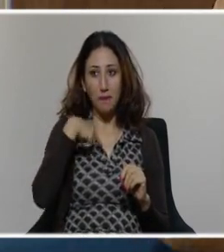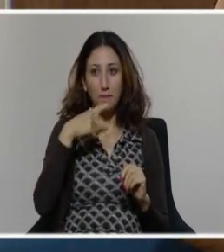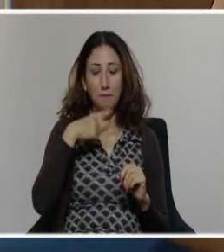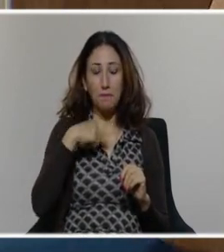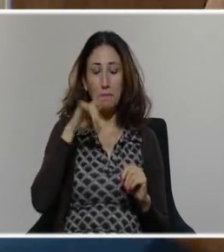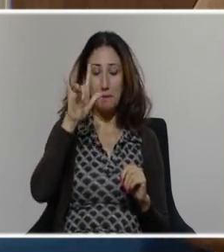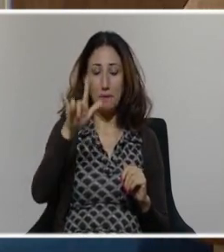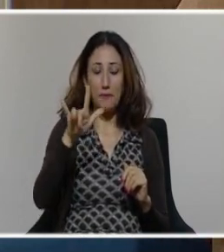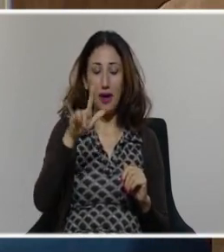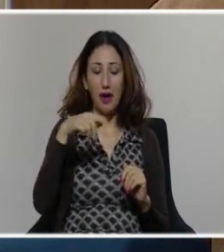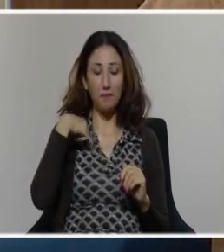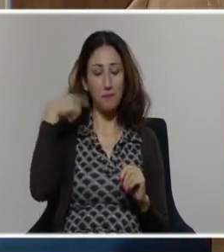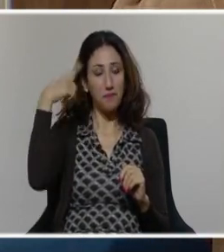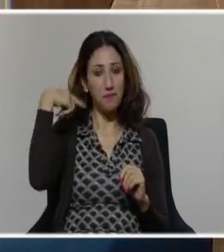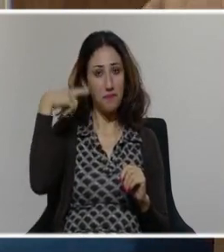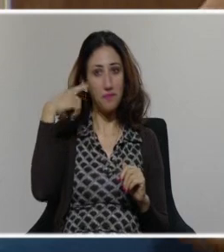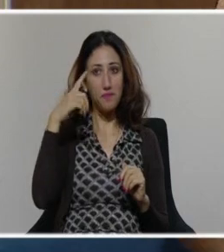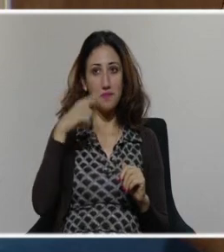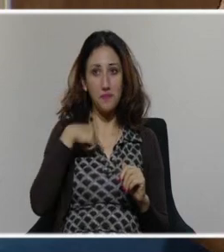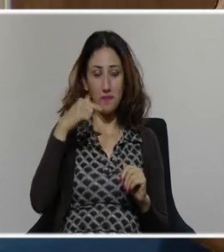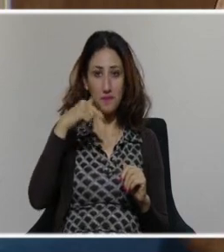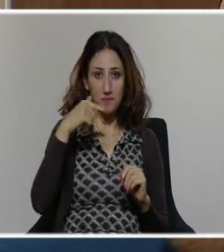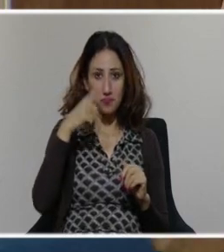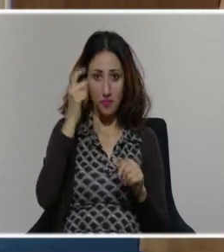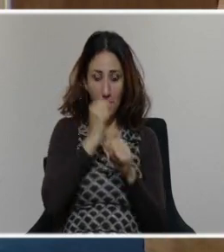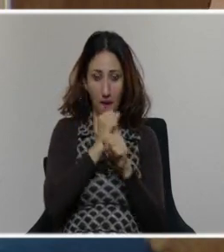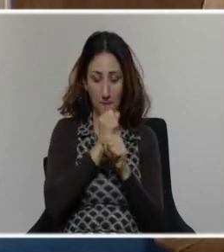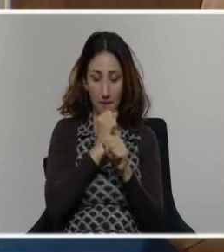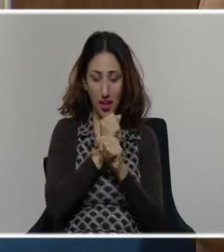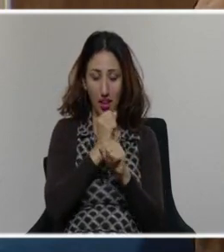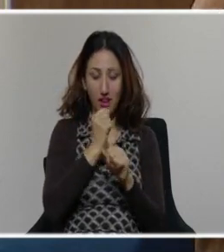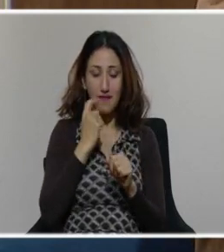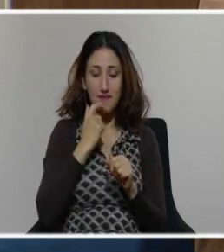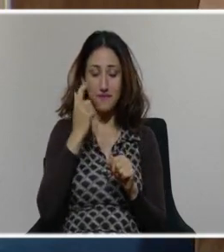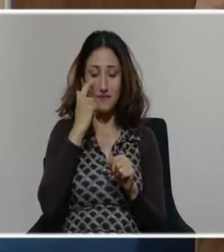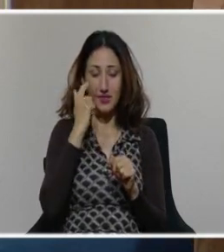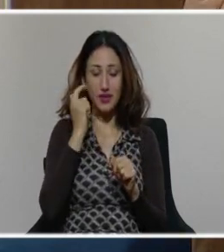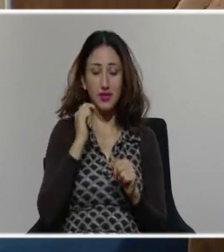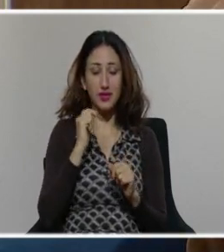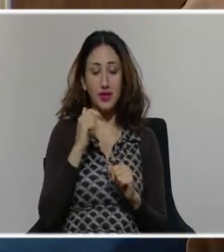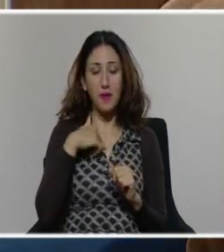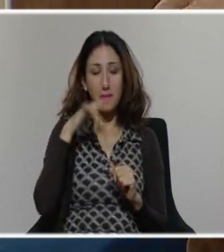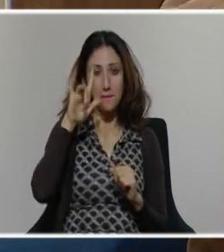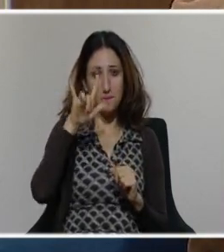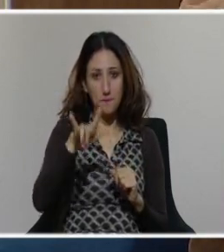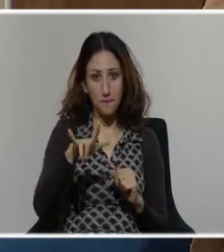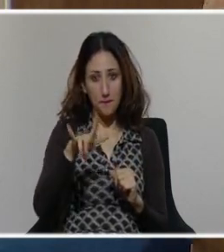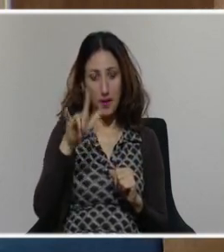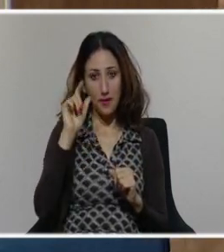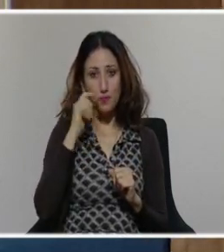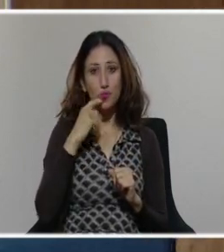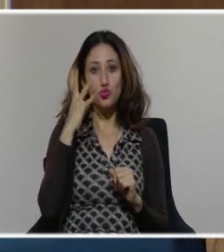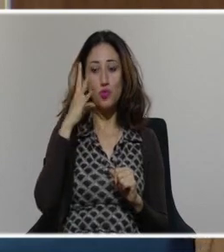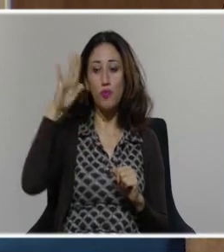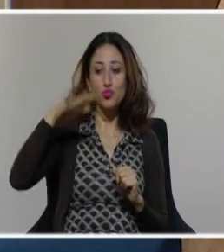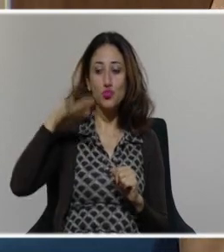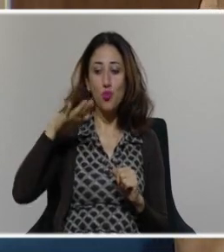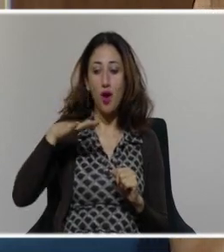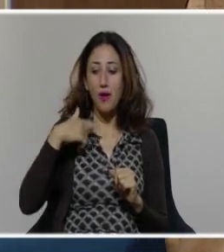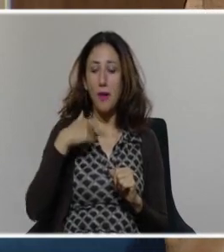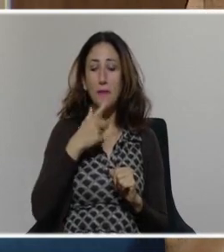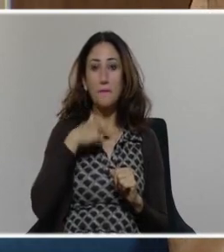انا في عملي الفني كنت بحب الشباب الصغير